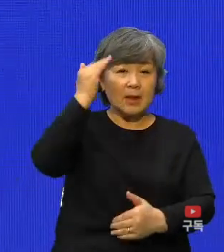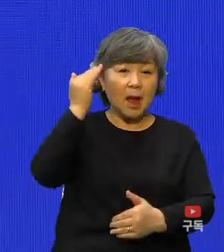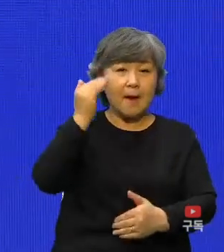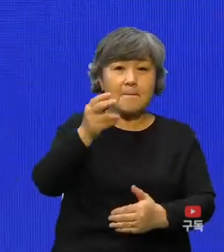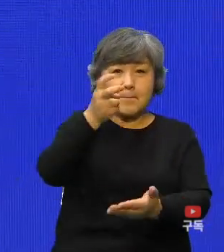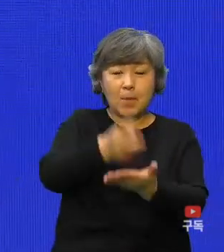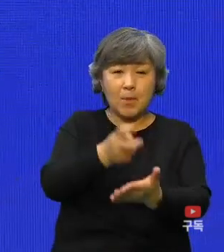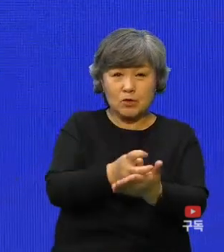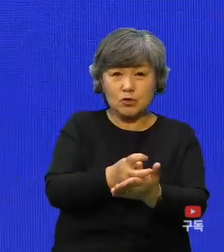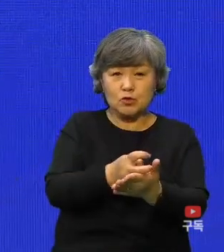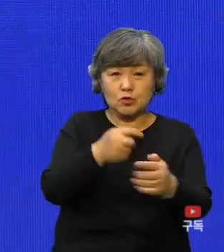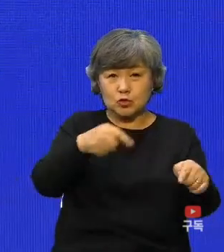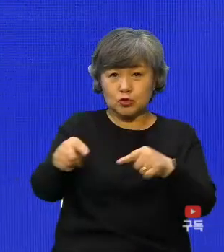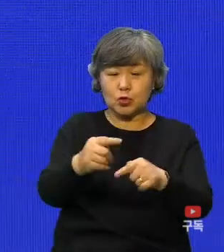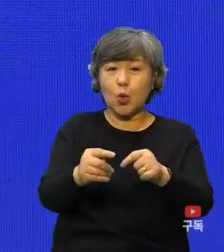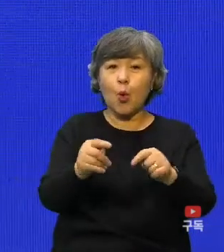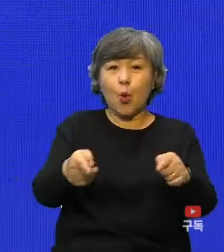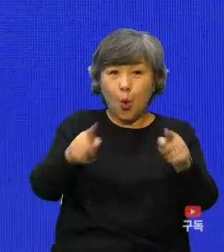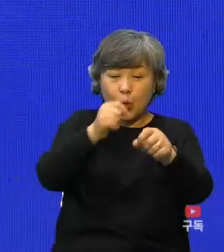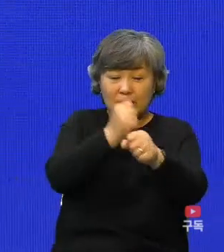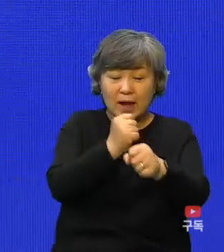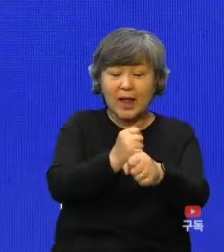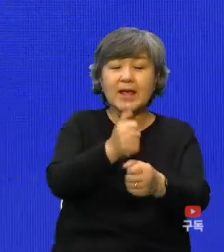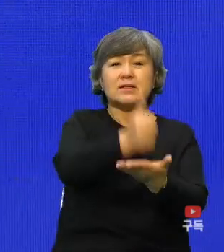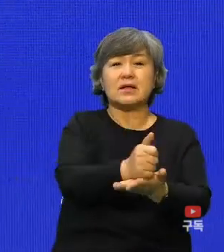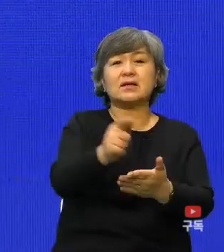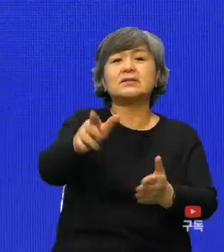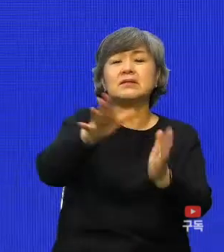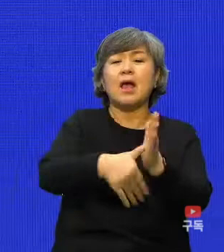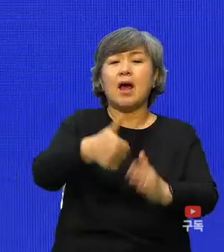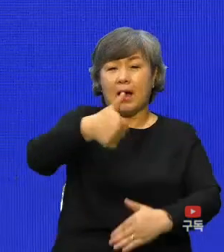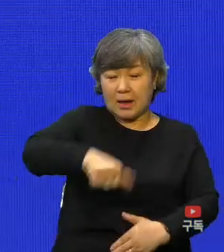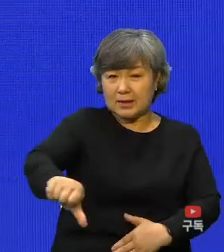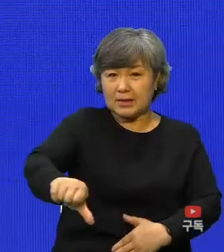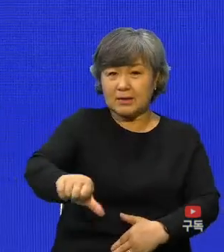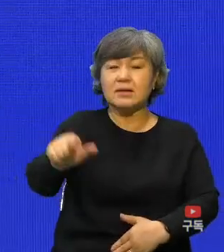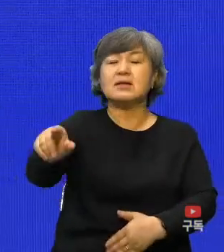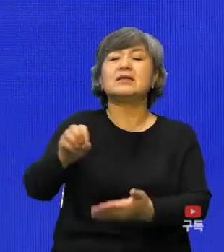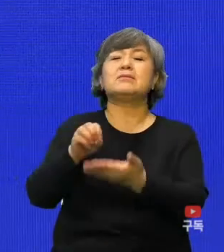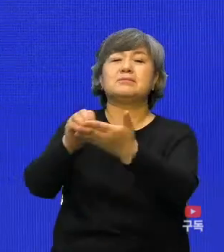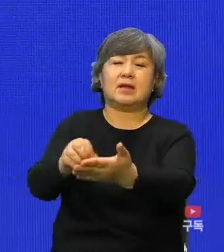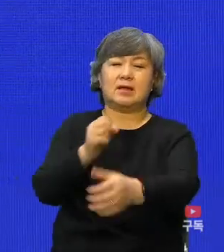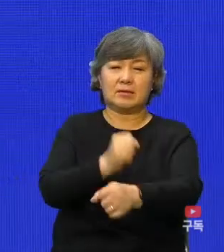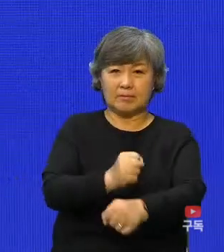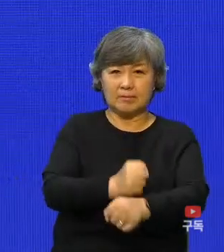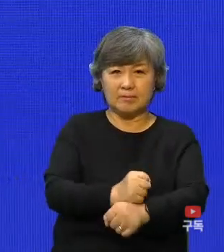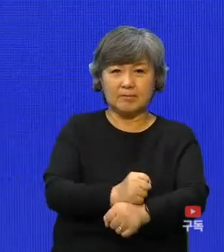대한법률구조공단의 이사장이었고 그때 아들이 화천대유에 취업했습니다.